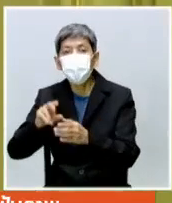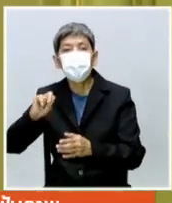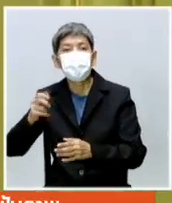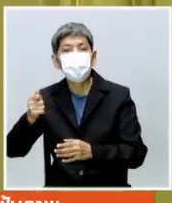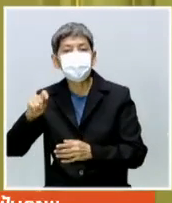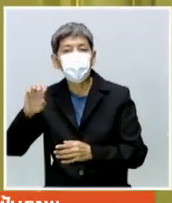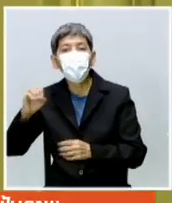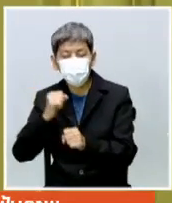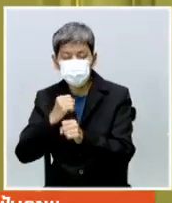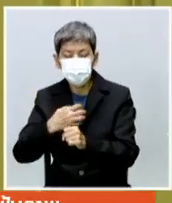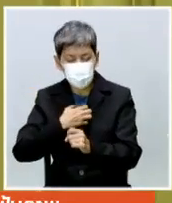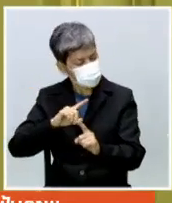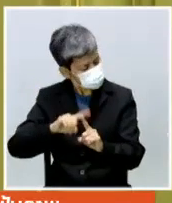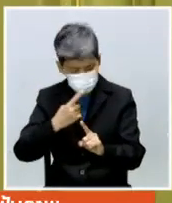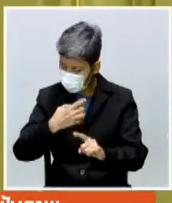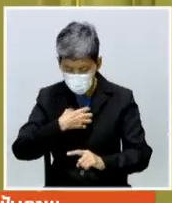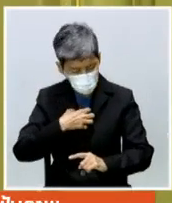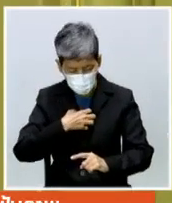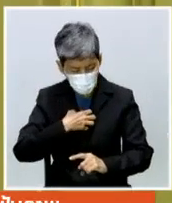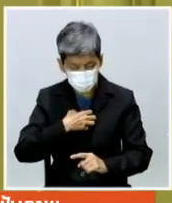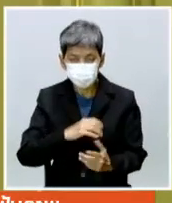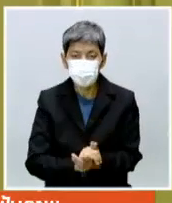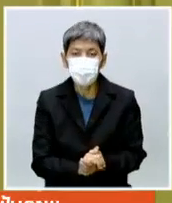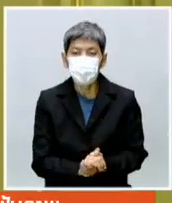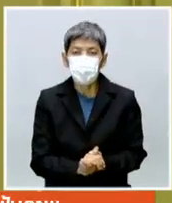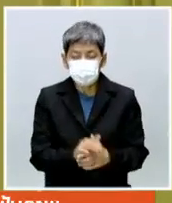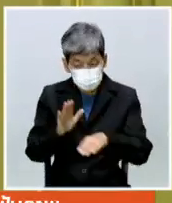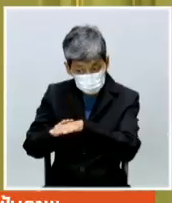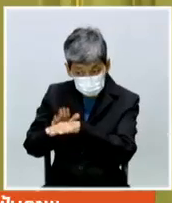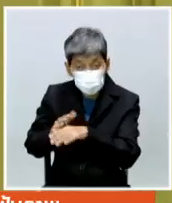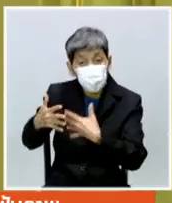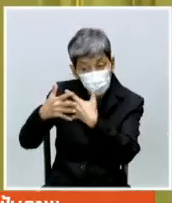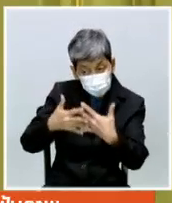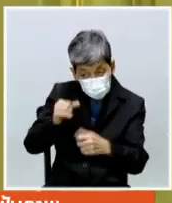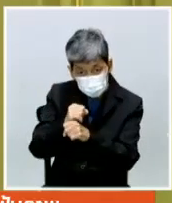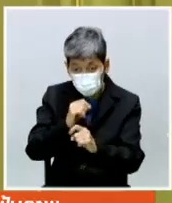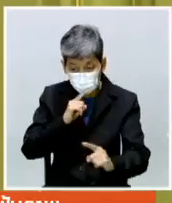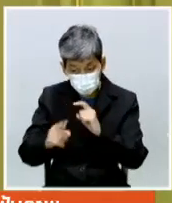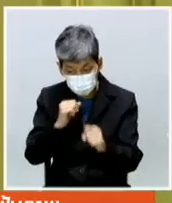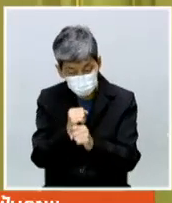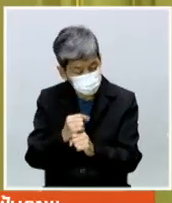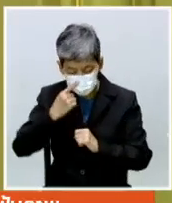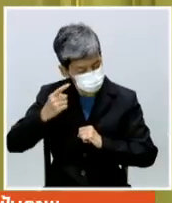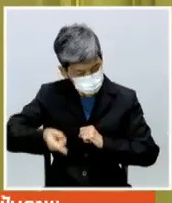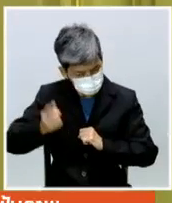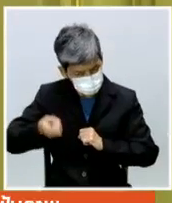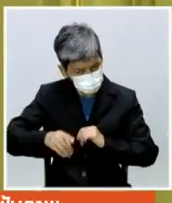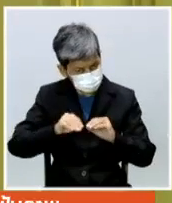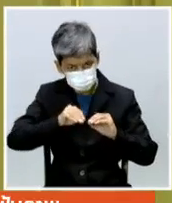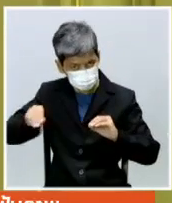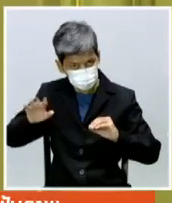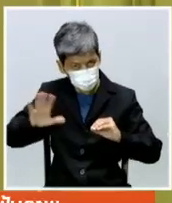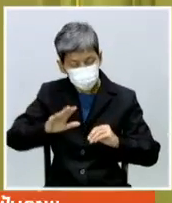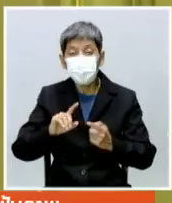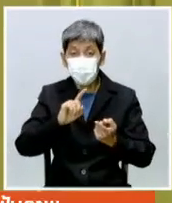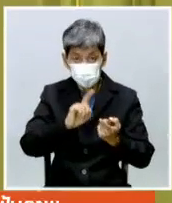สเซียก็ต้องการให้เกิดขึ้นในเดือนเดียวกันค่ะลาฟรอฟเตือนสหรัฐด้วยว่าอย่าดึงการเจรจาใดๆออกไปและย้ำว่าแ